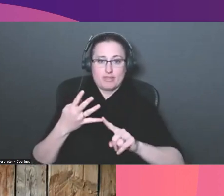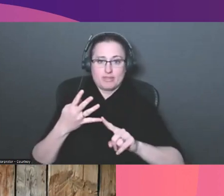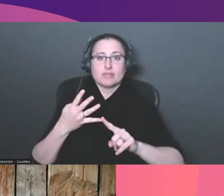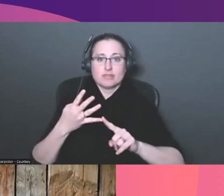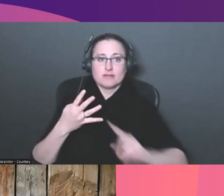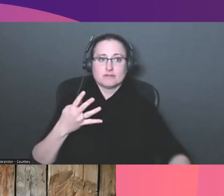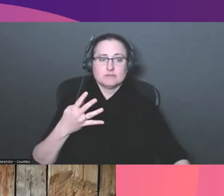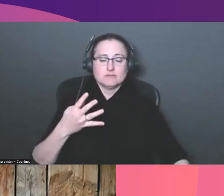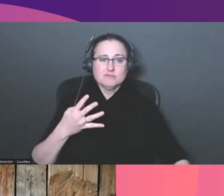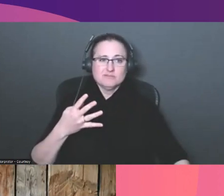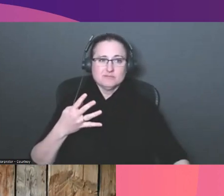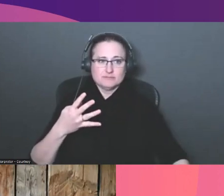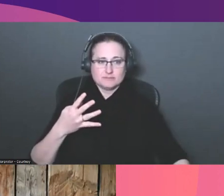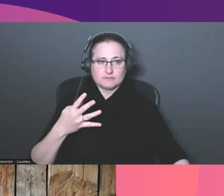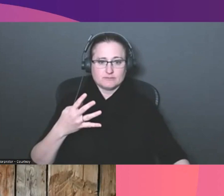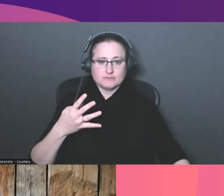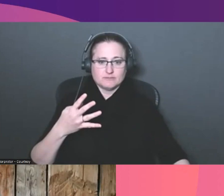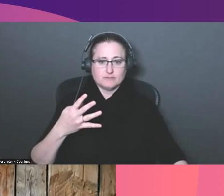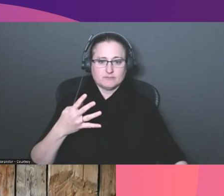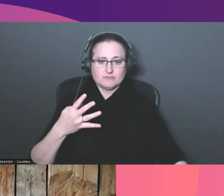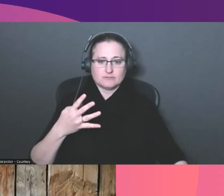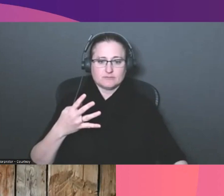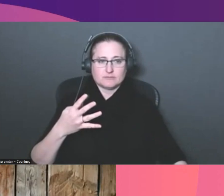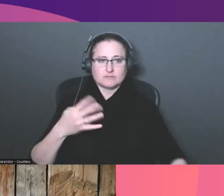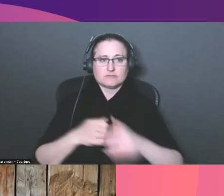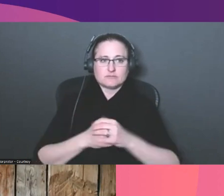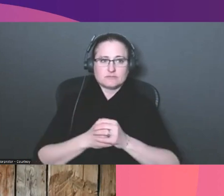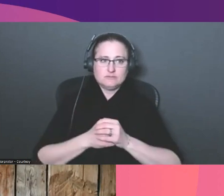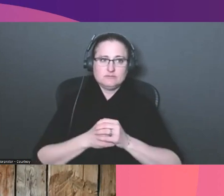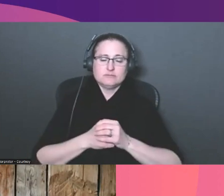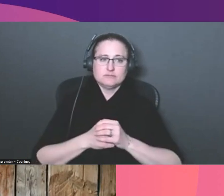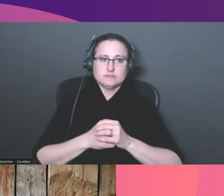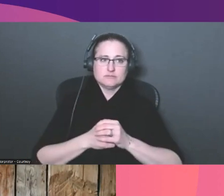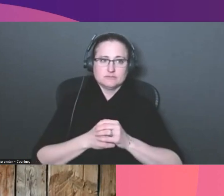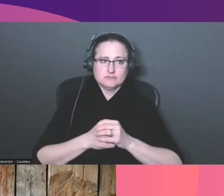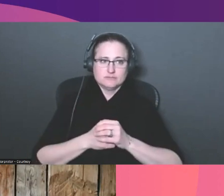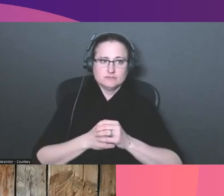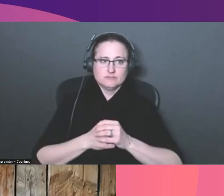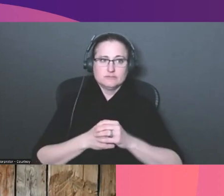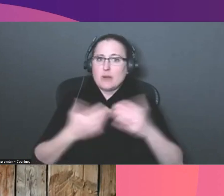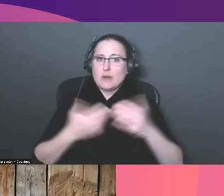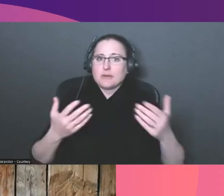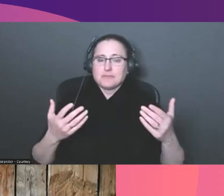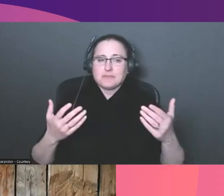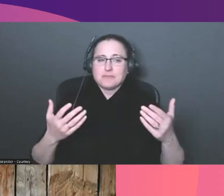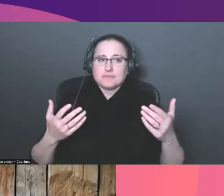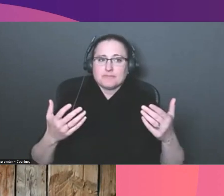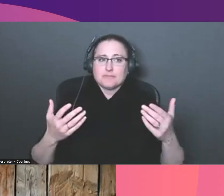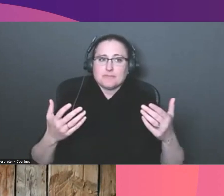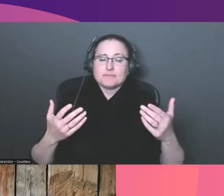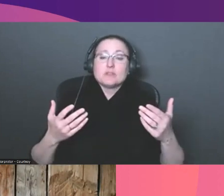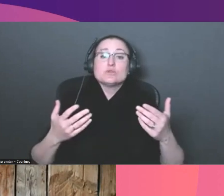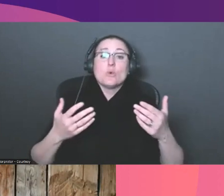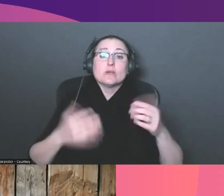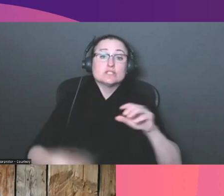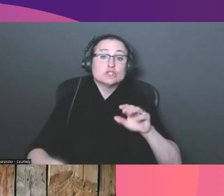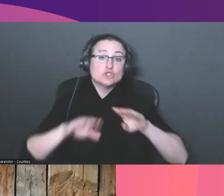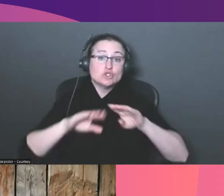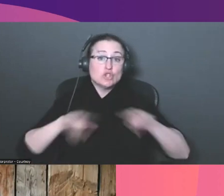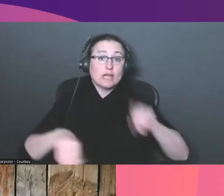infantile, l'autre seulement la violence conjugale et en quatrième groupe, les deux.